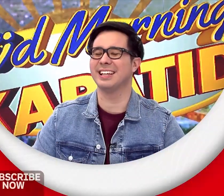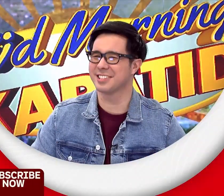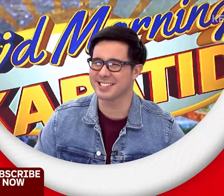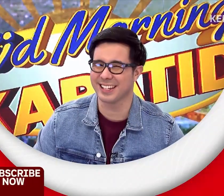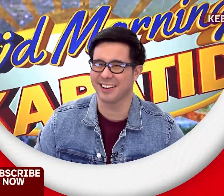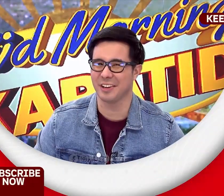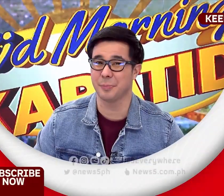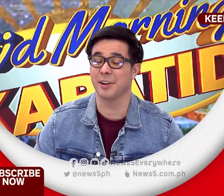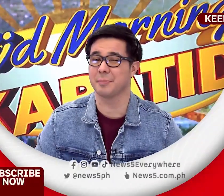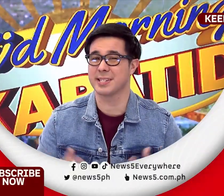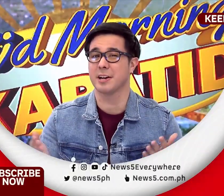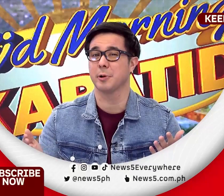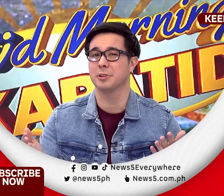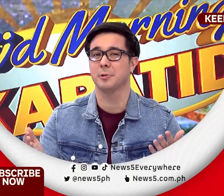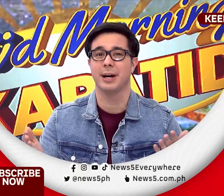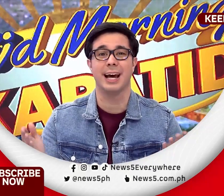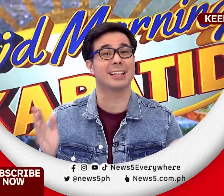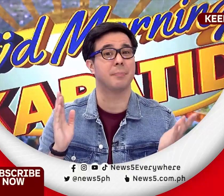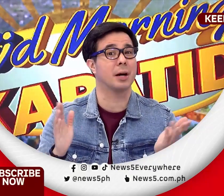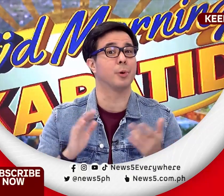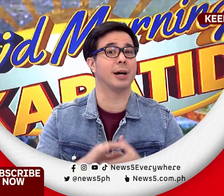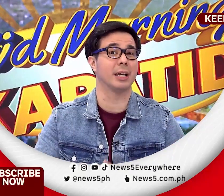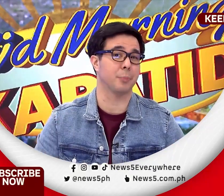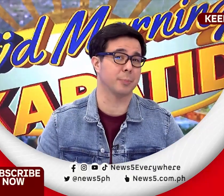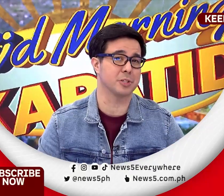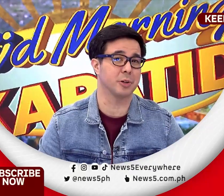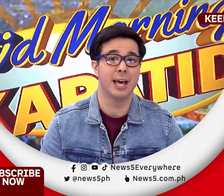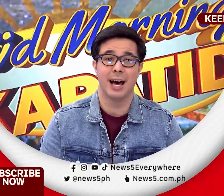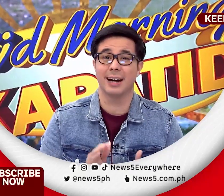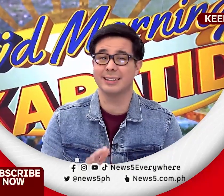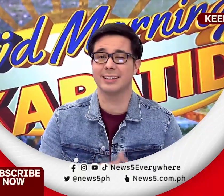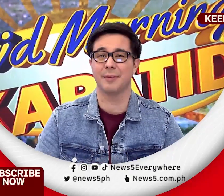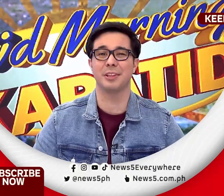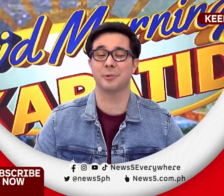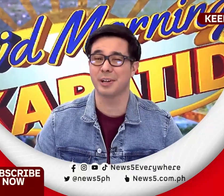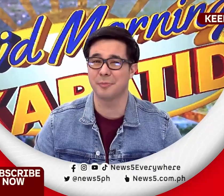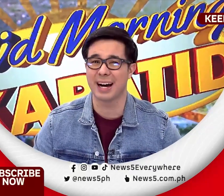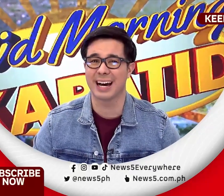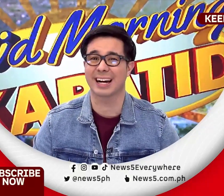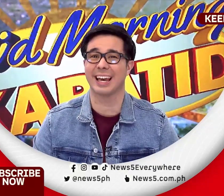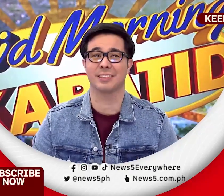Mga kapatid, Justin Quirino po. Masayang kwentuhan at makapulahang informasyon ang hatid